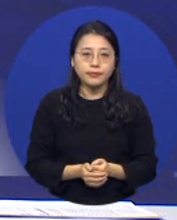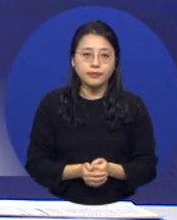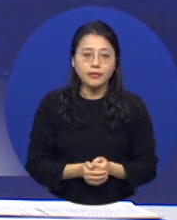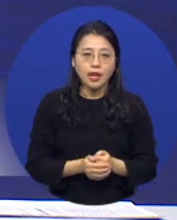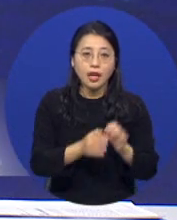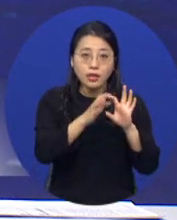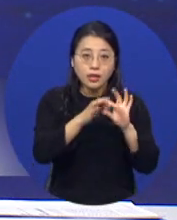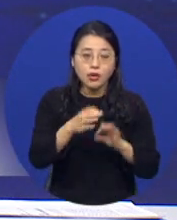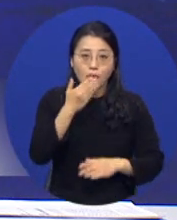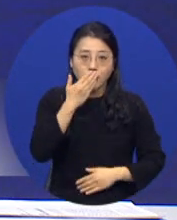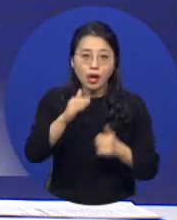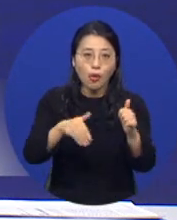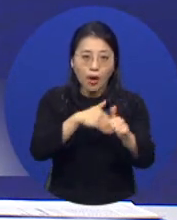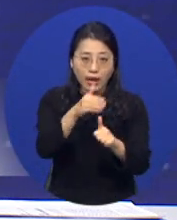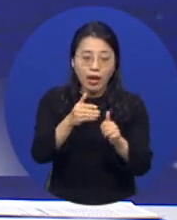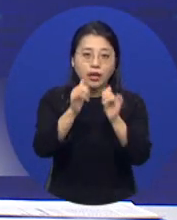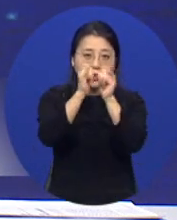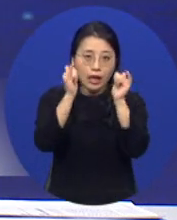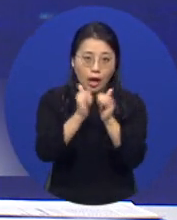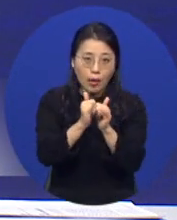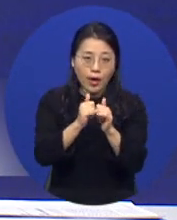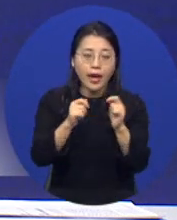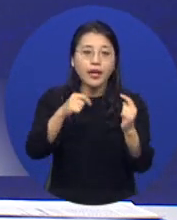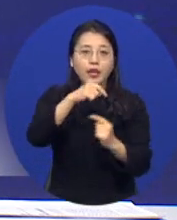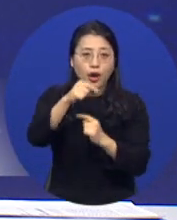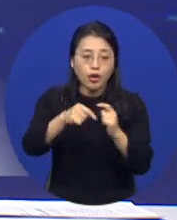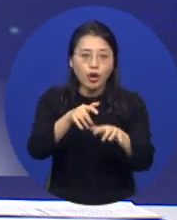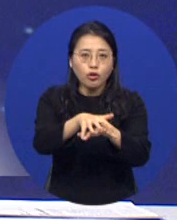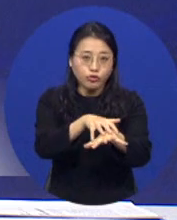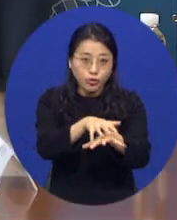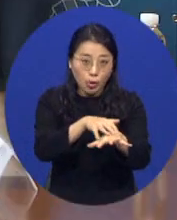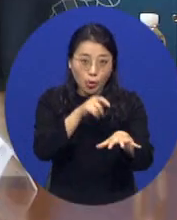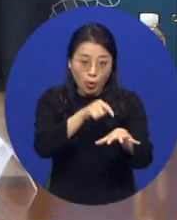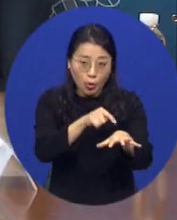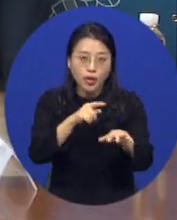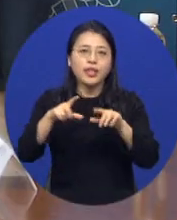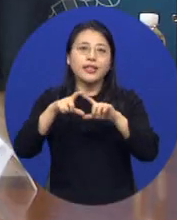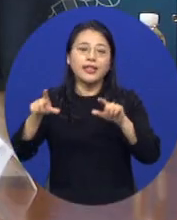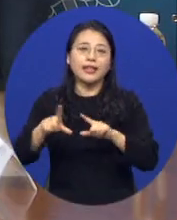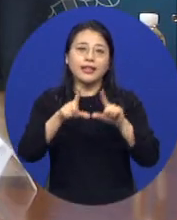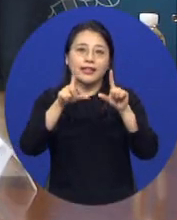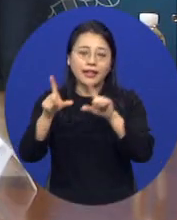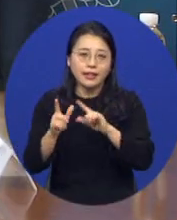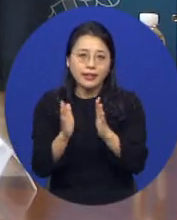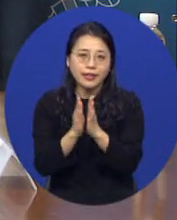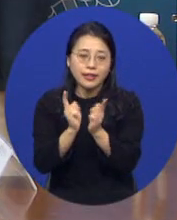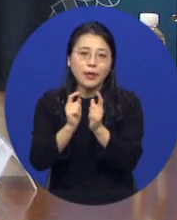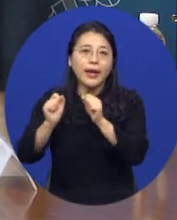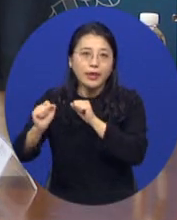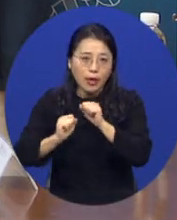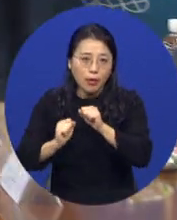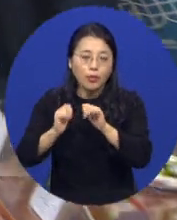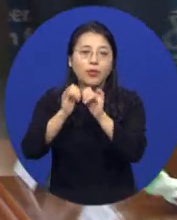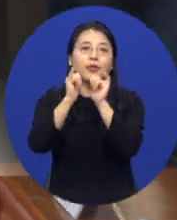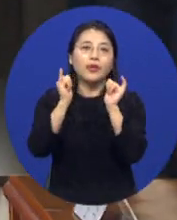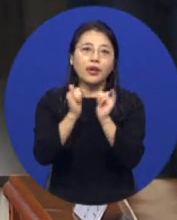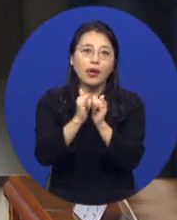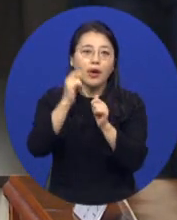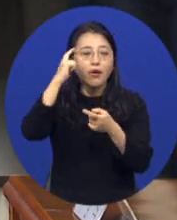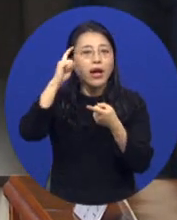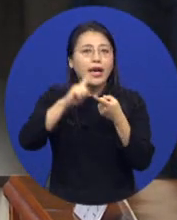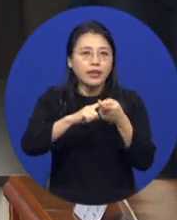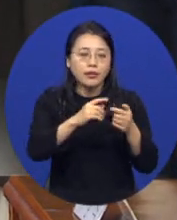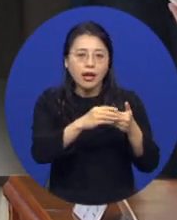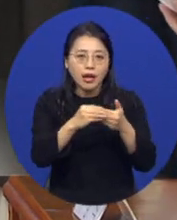지속 가능한 환경과 사회, 경영 구조를 일상에서 실천하고 이 사회적 관심을 이끌어내기 위해 마련된